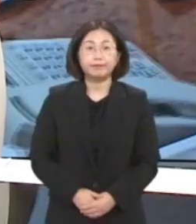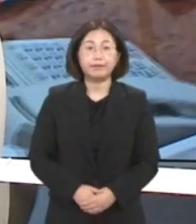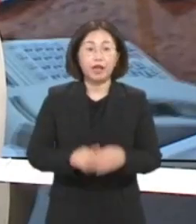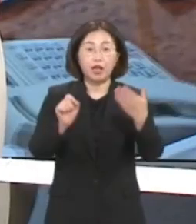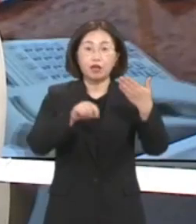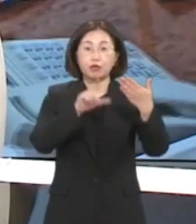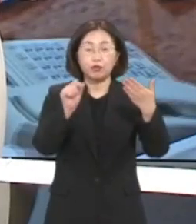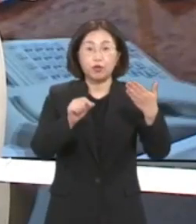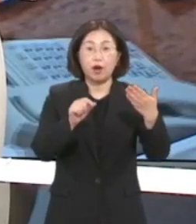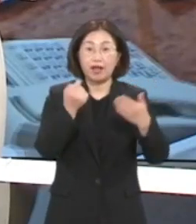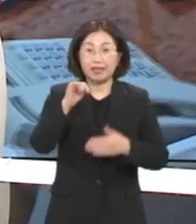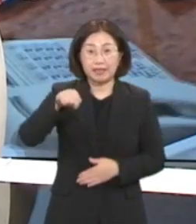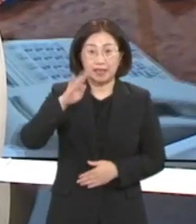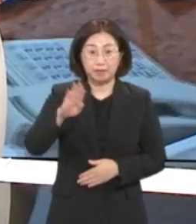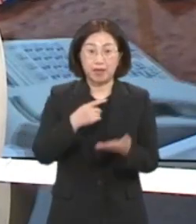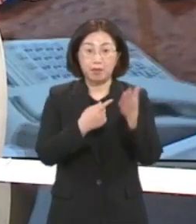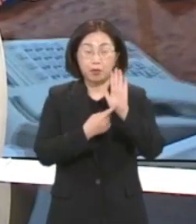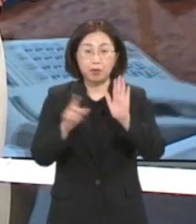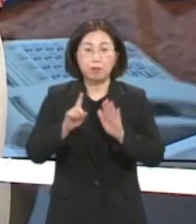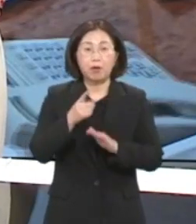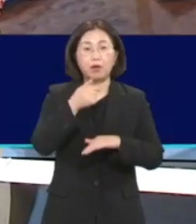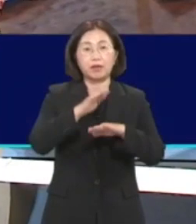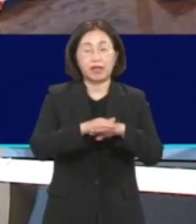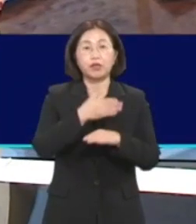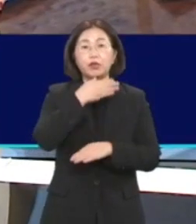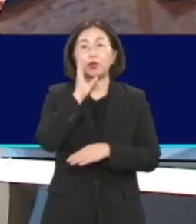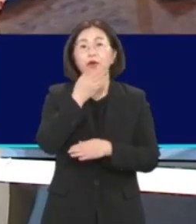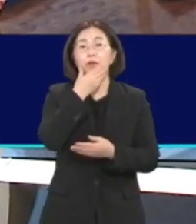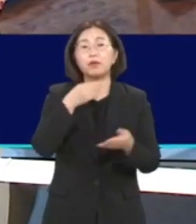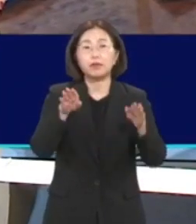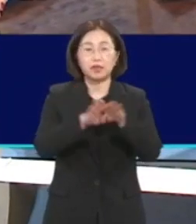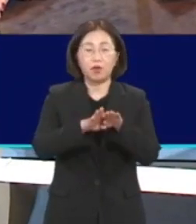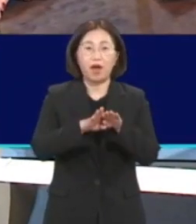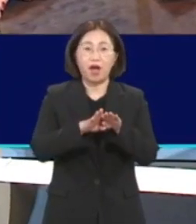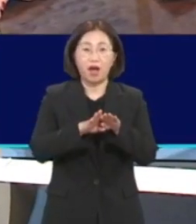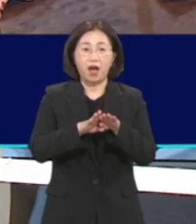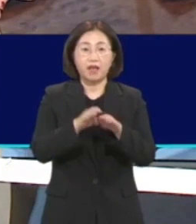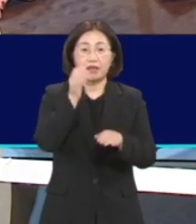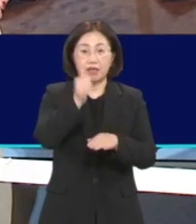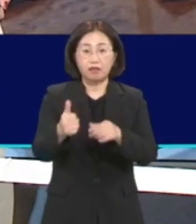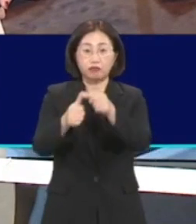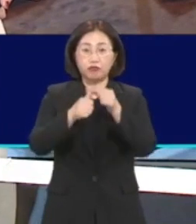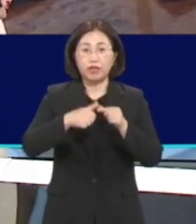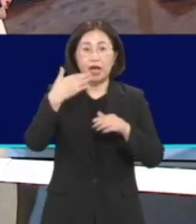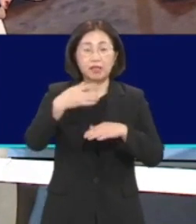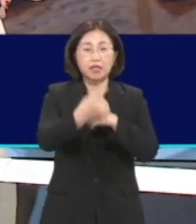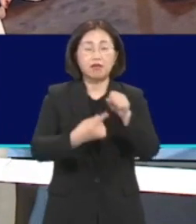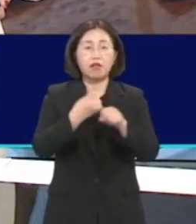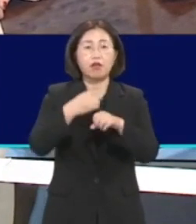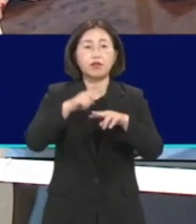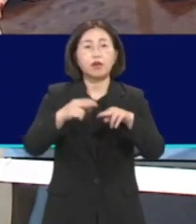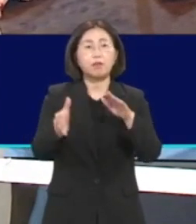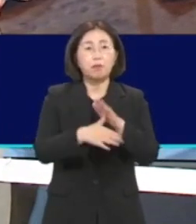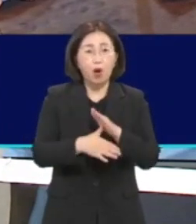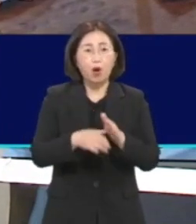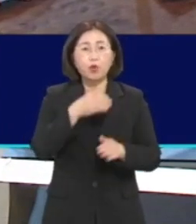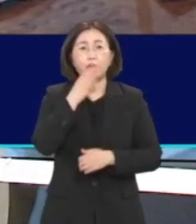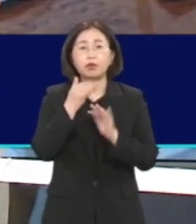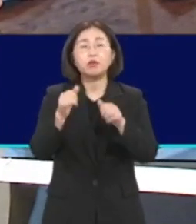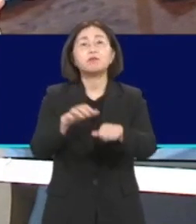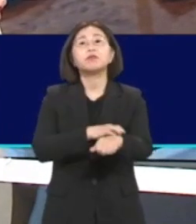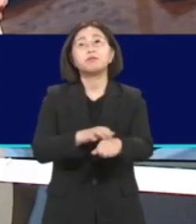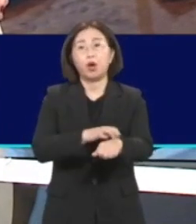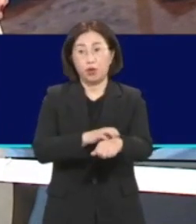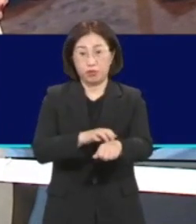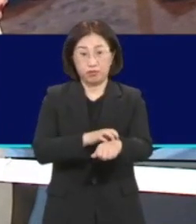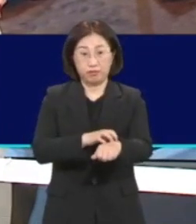대전시 노인복지 간의 관장 공백 사태가 1년 가까이 이어지면서 어르신들이 큰 불편 겪고 있다는 내용 지난달